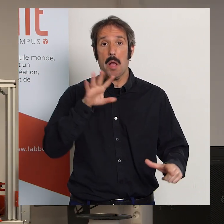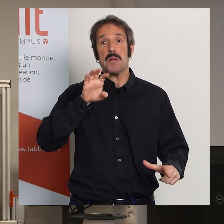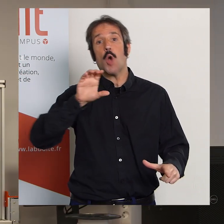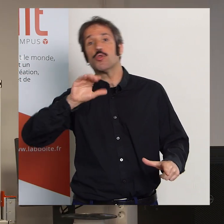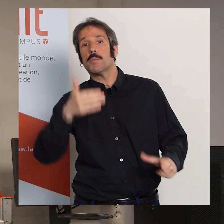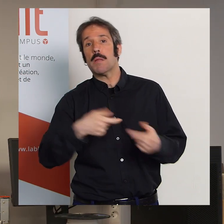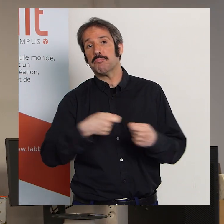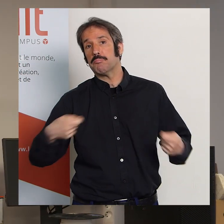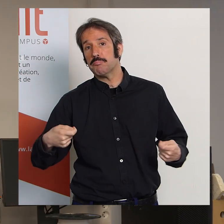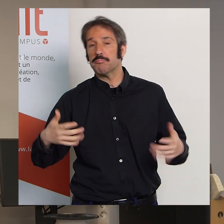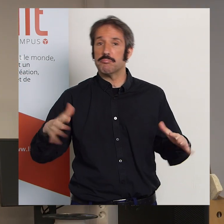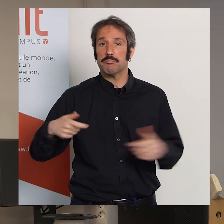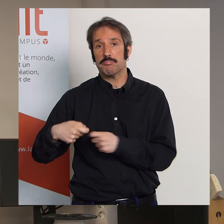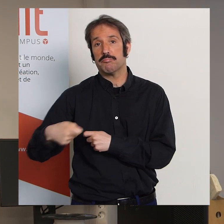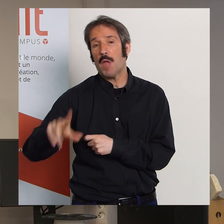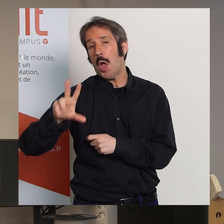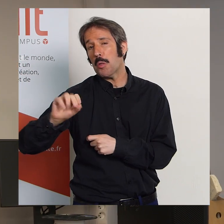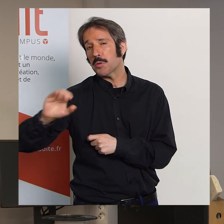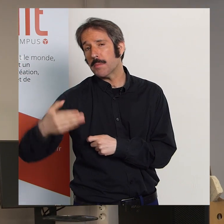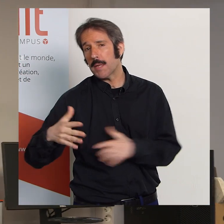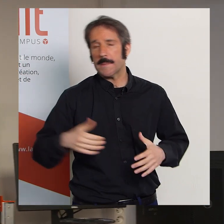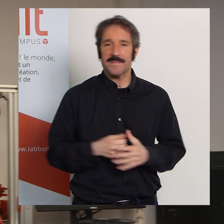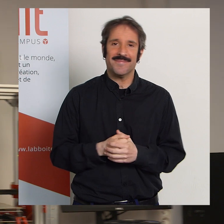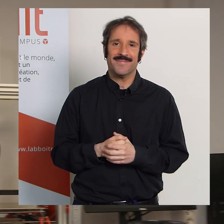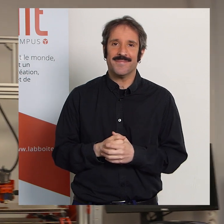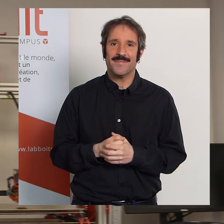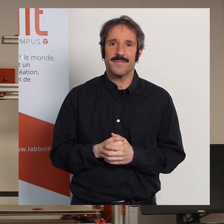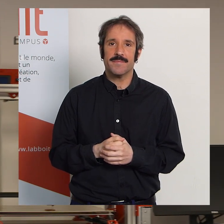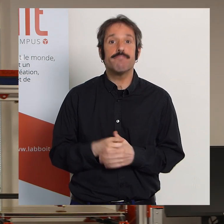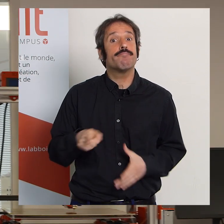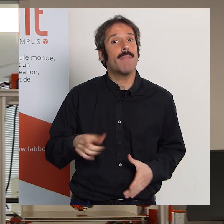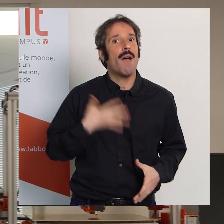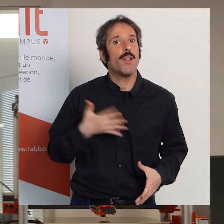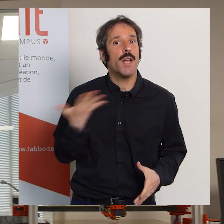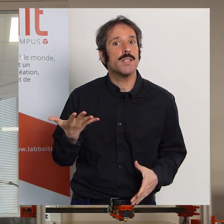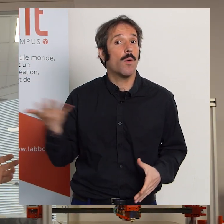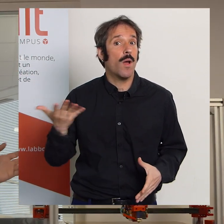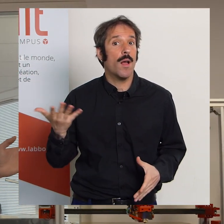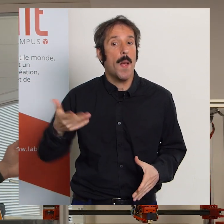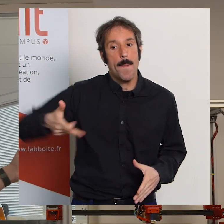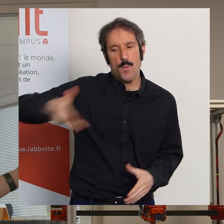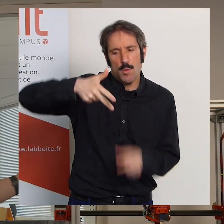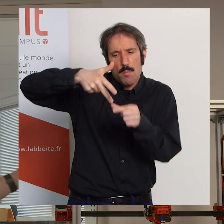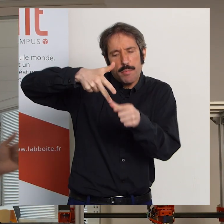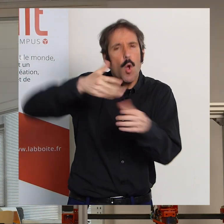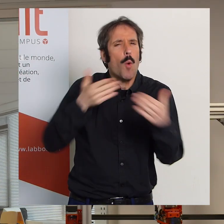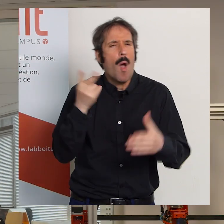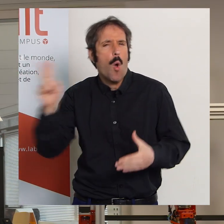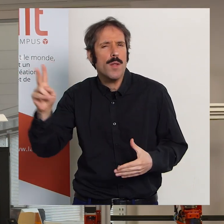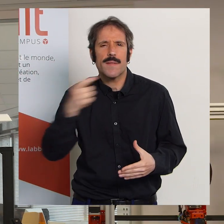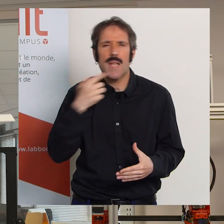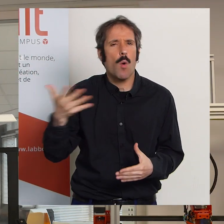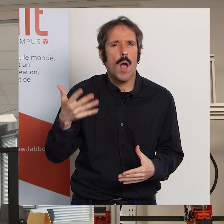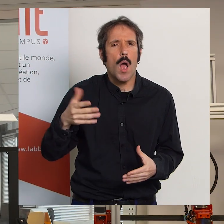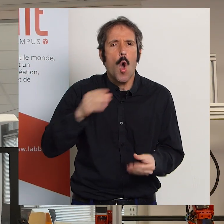qui fait une quarantaine de centimètres de long pour une trentaine de centimètres de large, qui a l'avantage, elle, de présenter une buse plus grosse que les